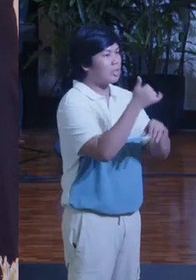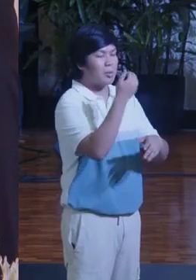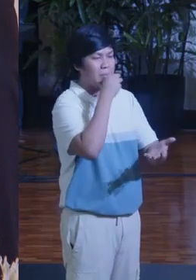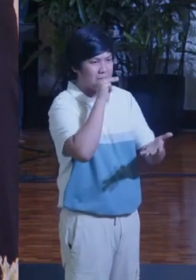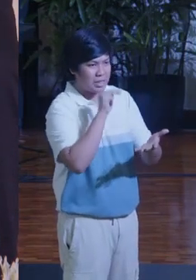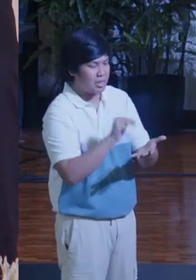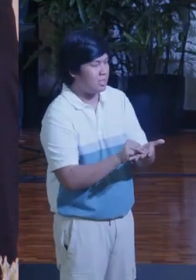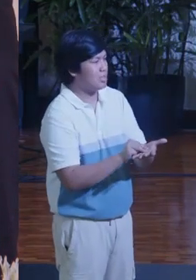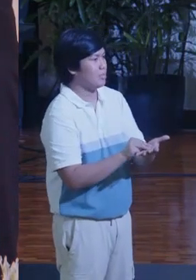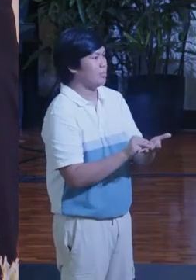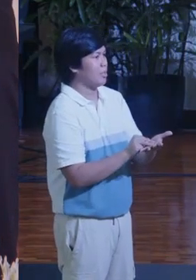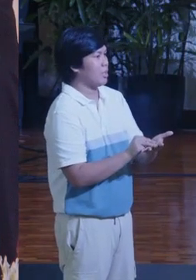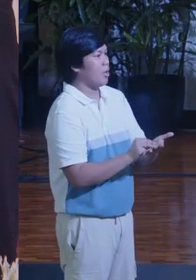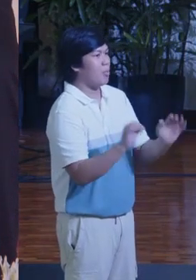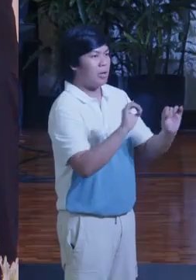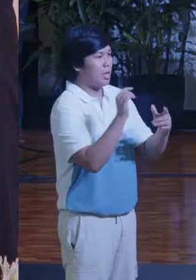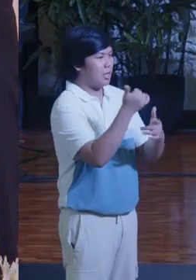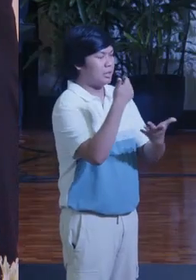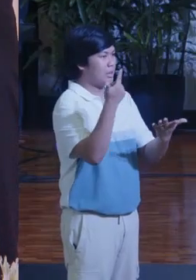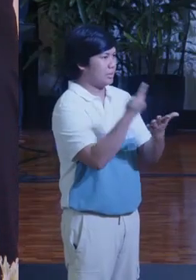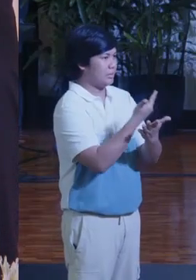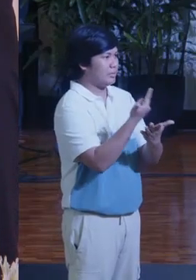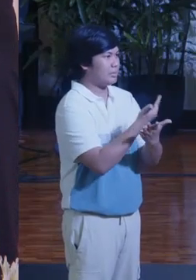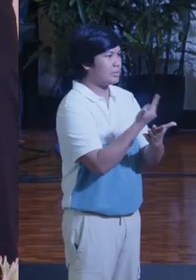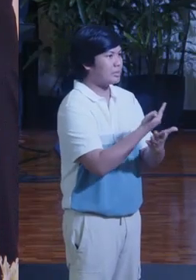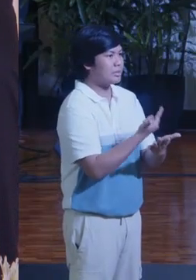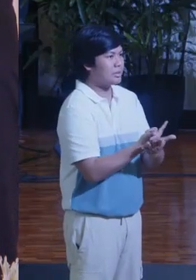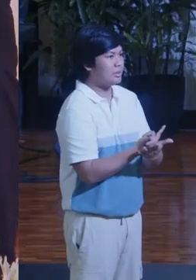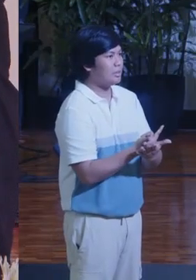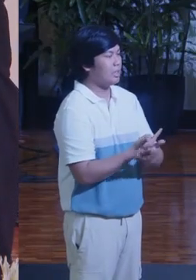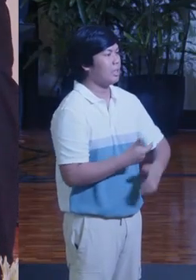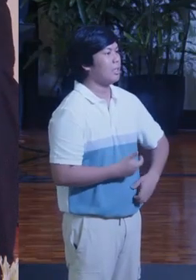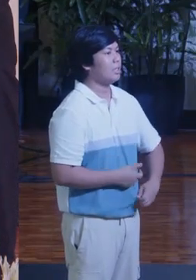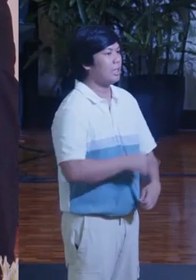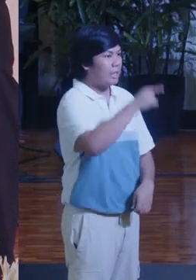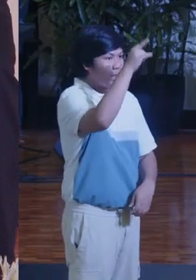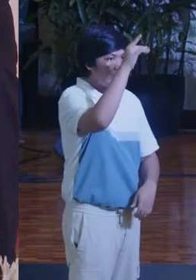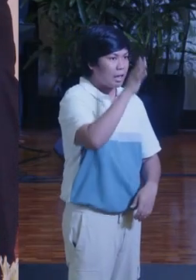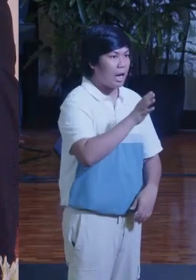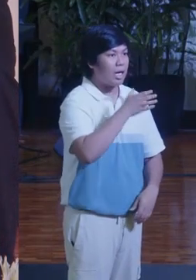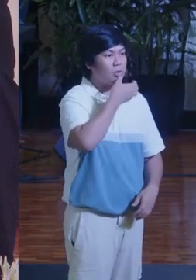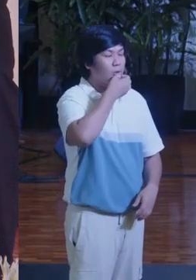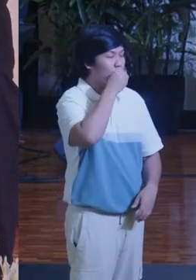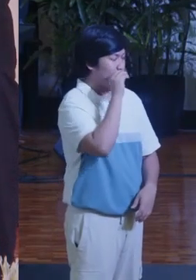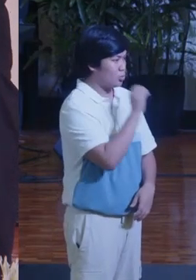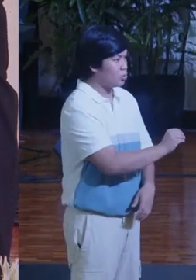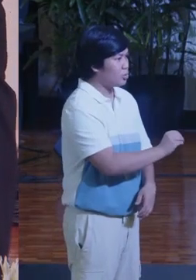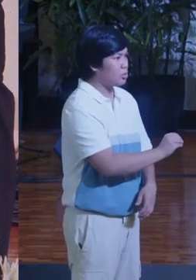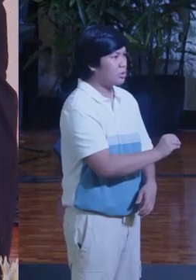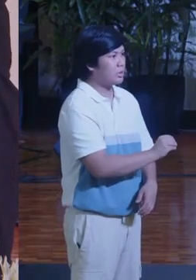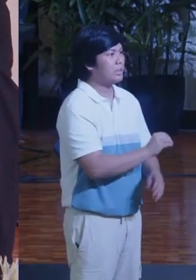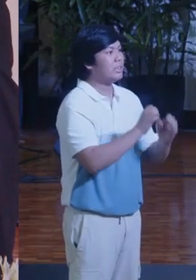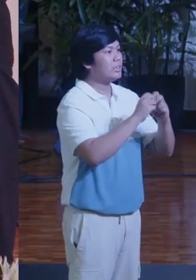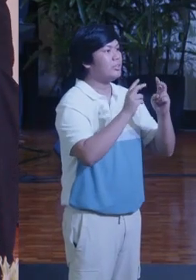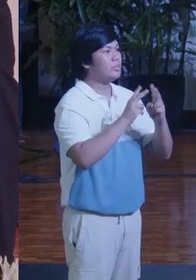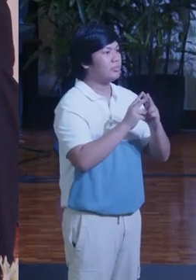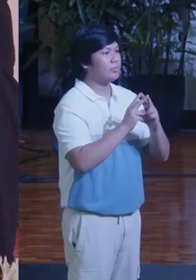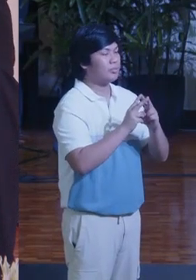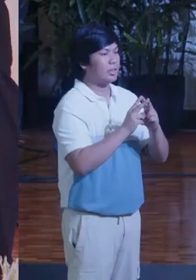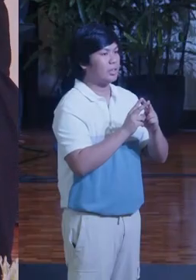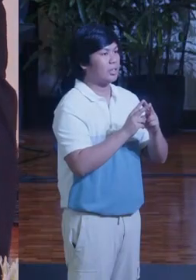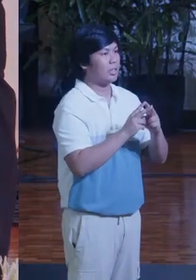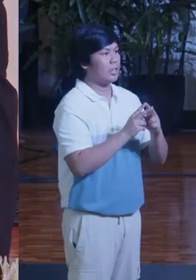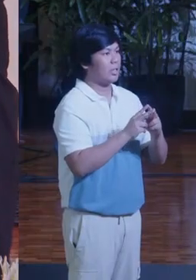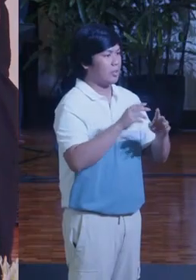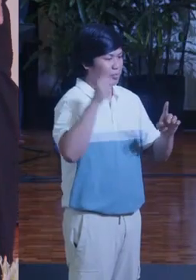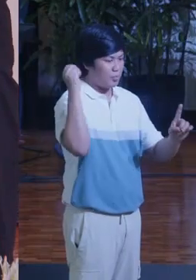to them, for they could not endure the order that was given. If even a beast touches the mountain, it shall be